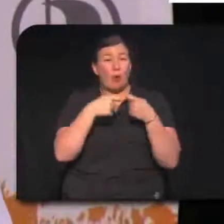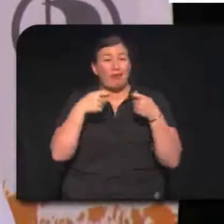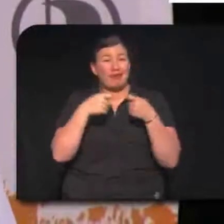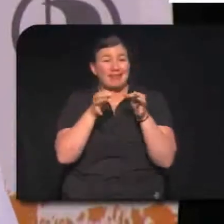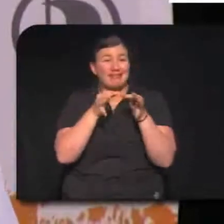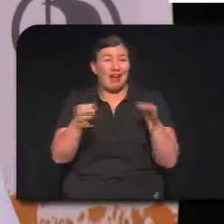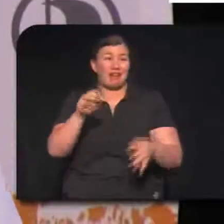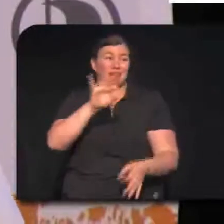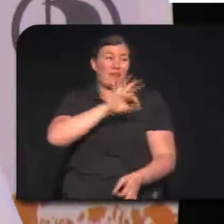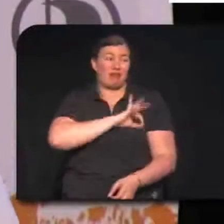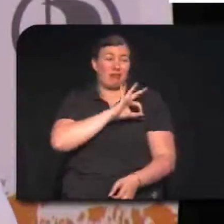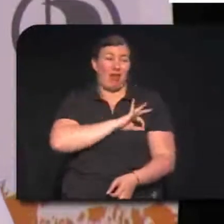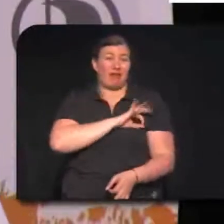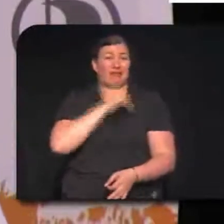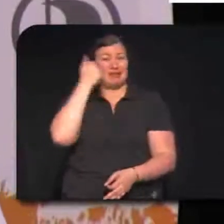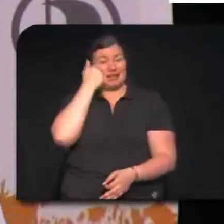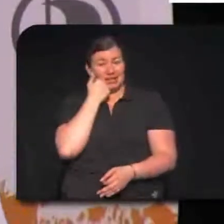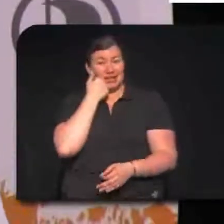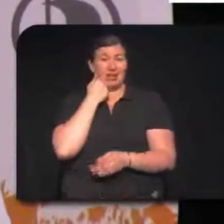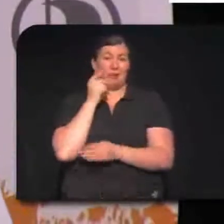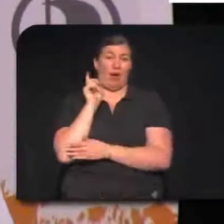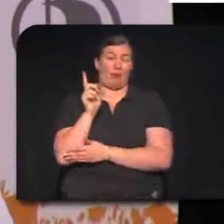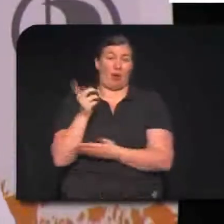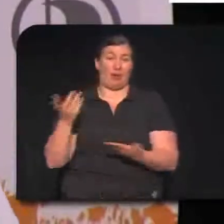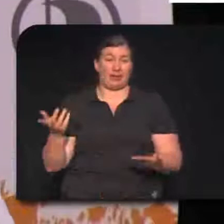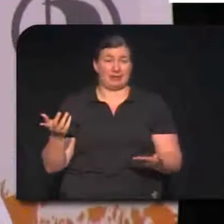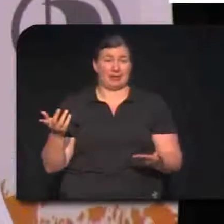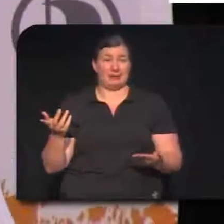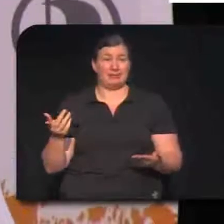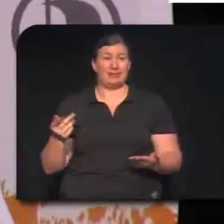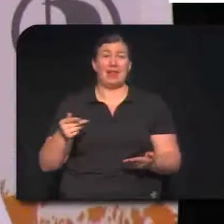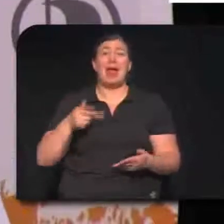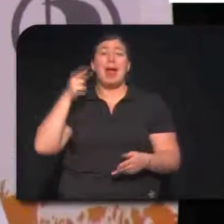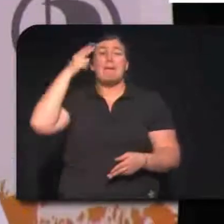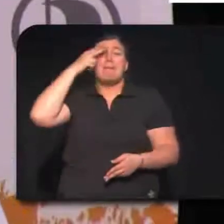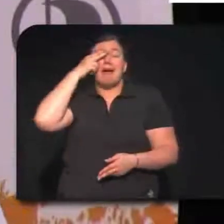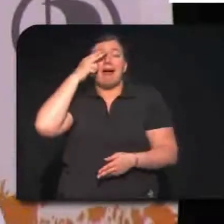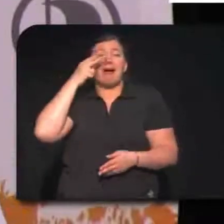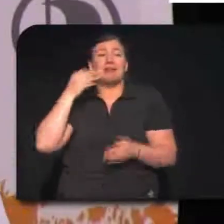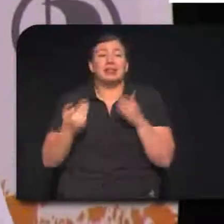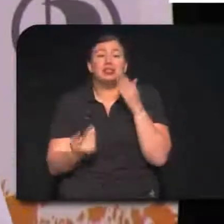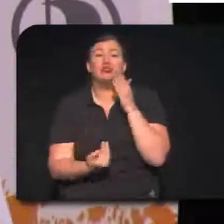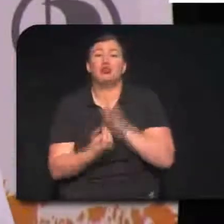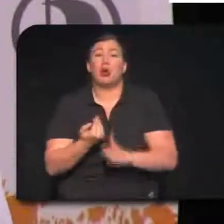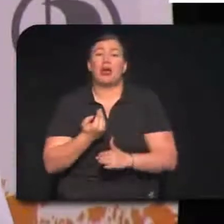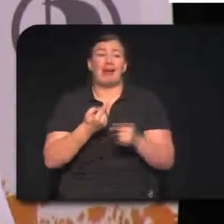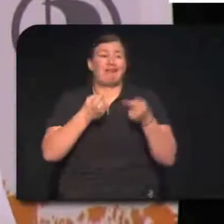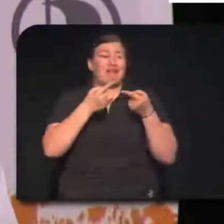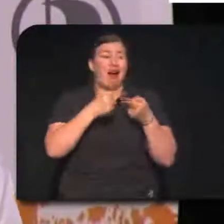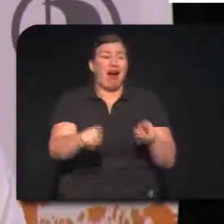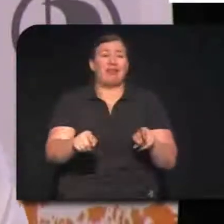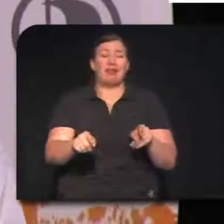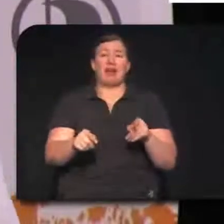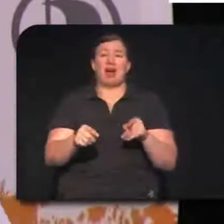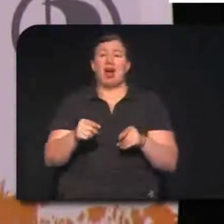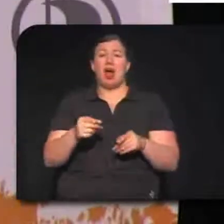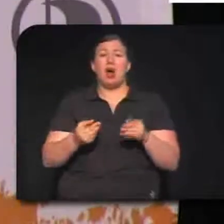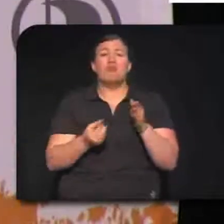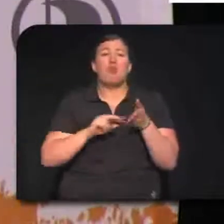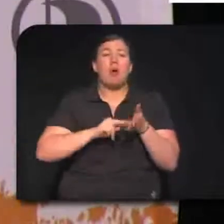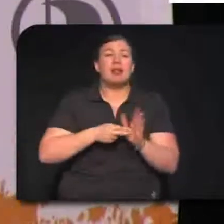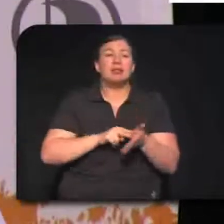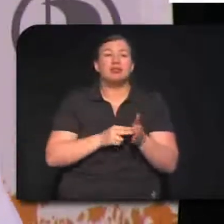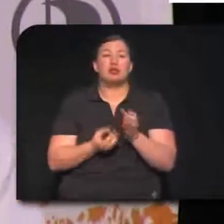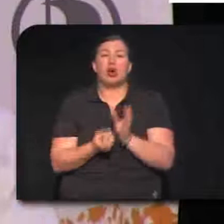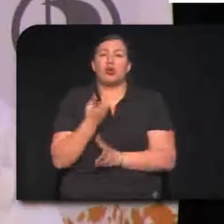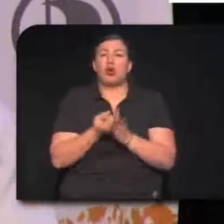Bundestagsabgeordneten die Piraten werden eine neue eine andere politische Kultur in den Deutschen Bundestag einbringen